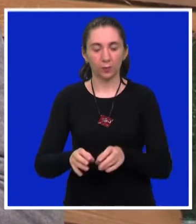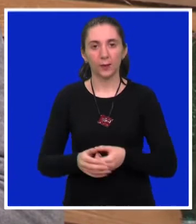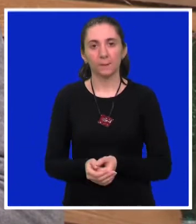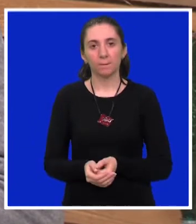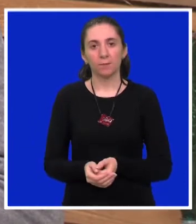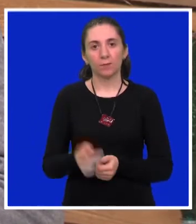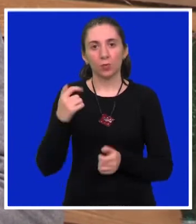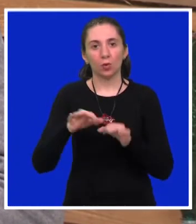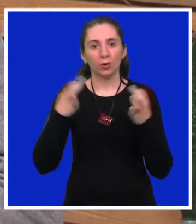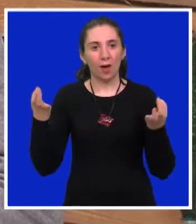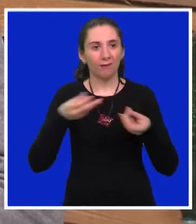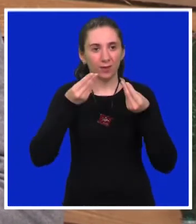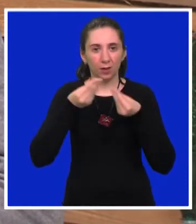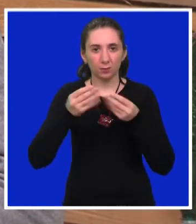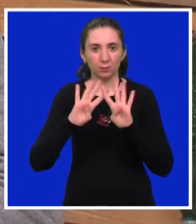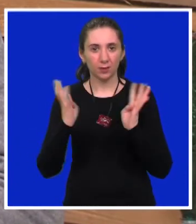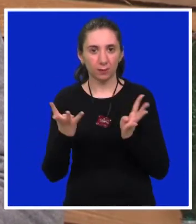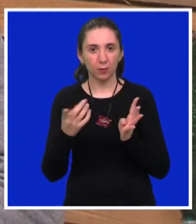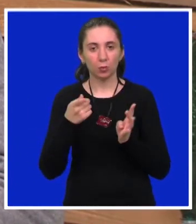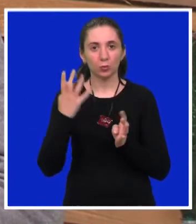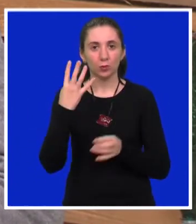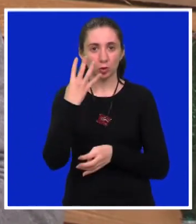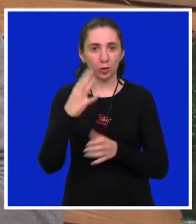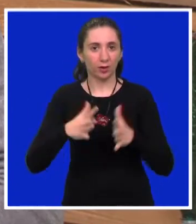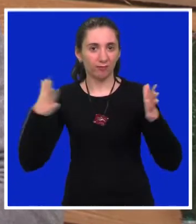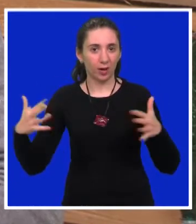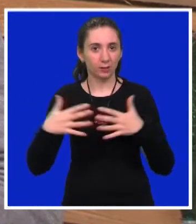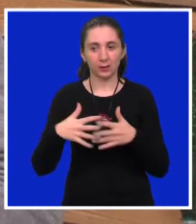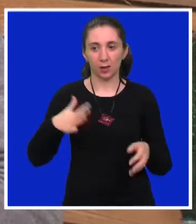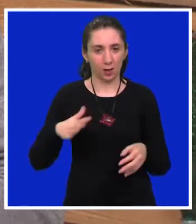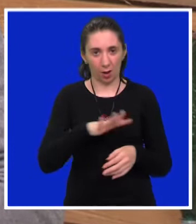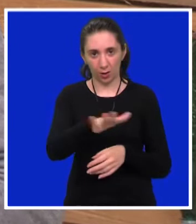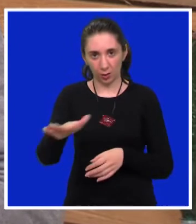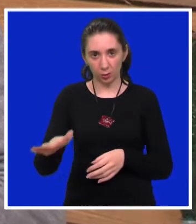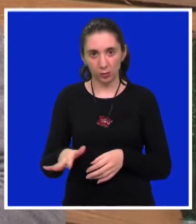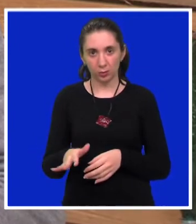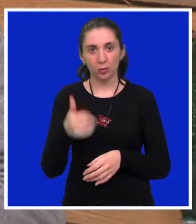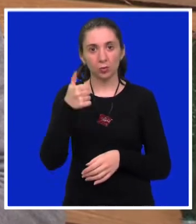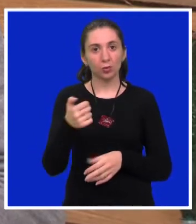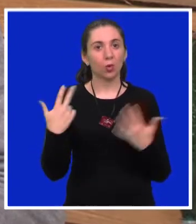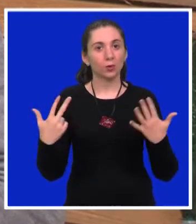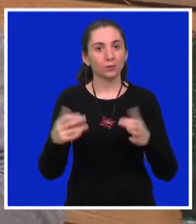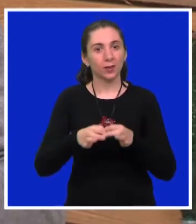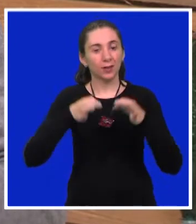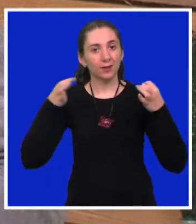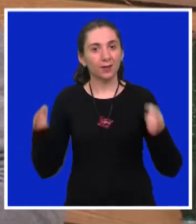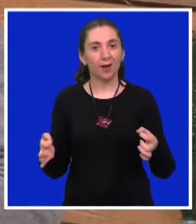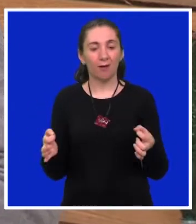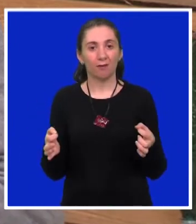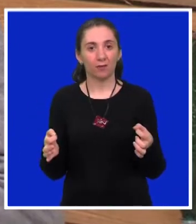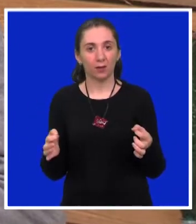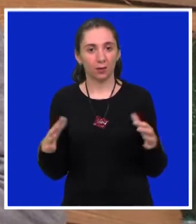otpadom, od javnih tribina koje su u stvari bile su 4 velike za građanstvo, odnosno skoro nekih 180